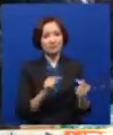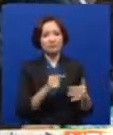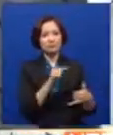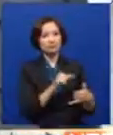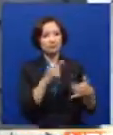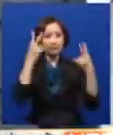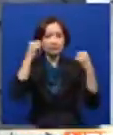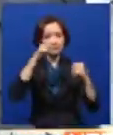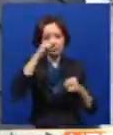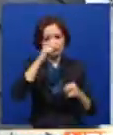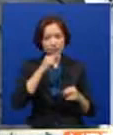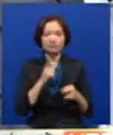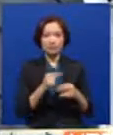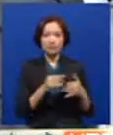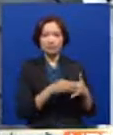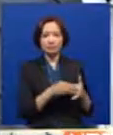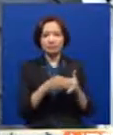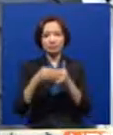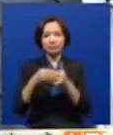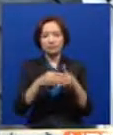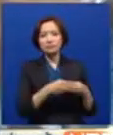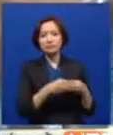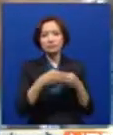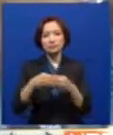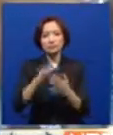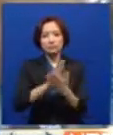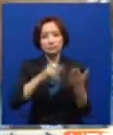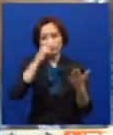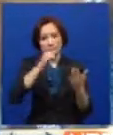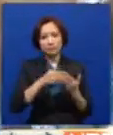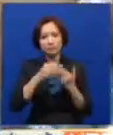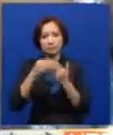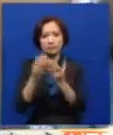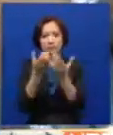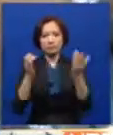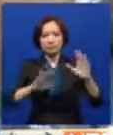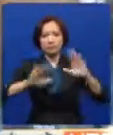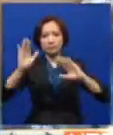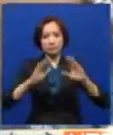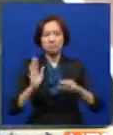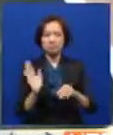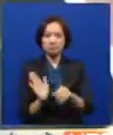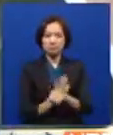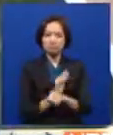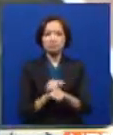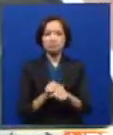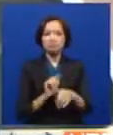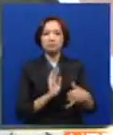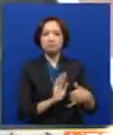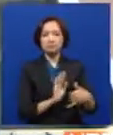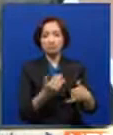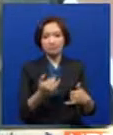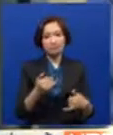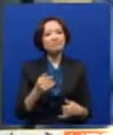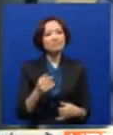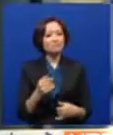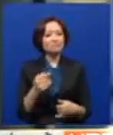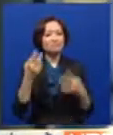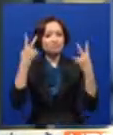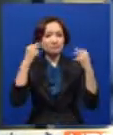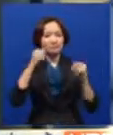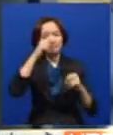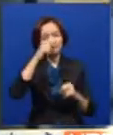เทเพื่อนำประเทศกลับเข้าสู่ระบอบประชาธิปไตยอย่างสุดความสามารถขณะเดียวกันพลเอกประยุทธ์ก็ให้ความเชื่อมั่นว่า